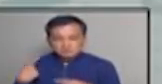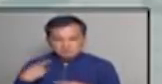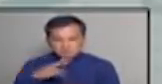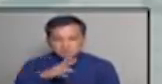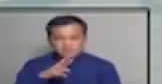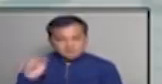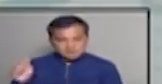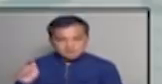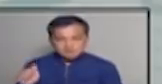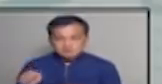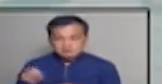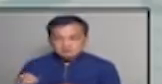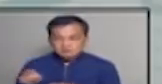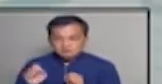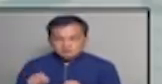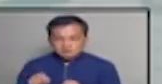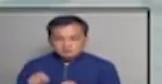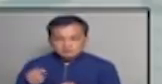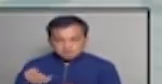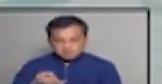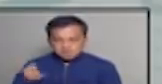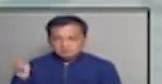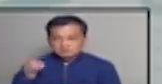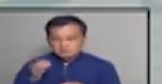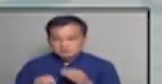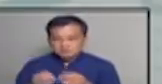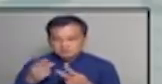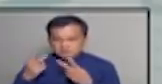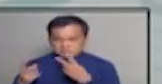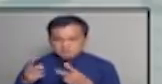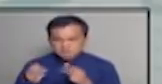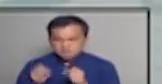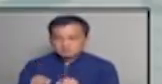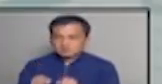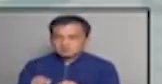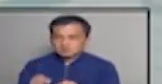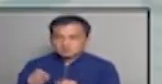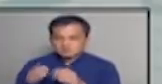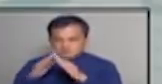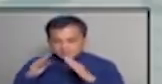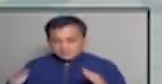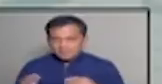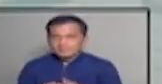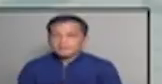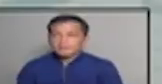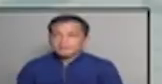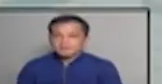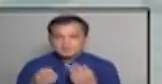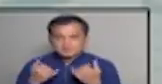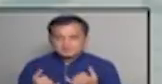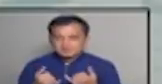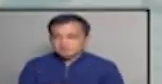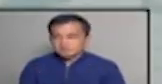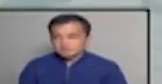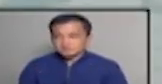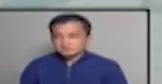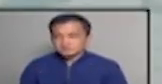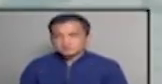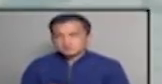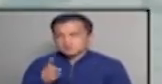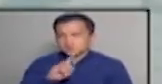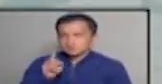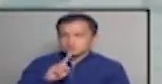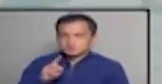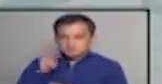warrant, in this case, pwede siyang imbitahan kapag siya'y nakita sa kalsada o sa kanyang tahanan. Now, ang tanong ko, ano ba